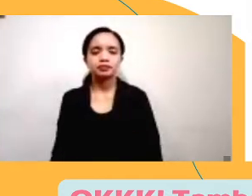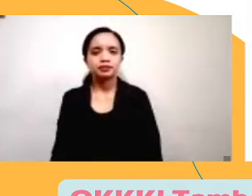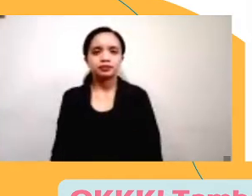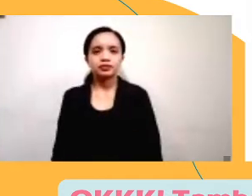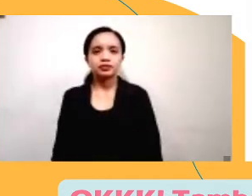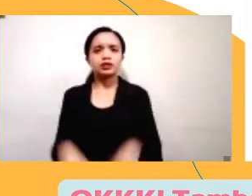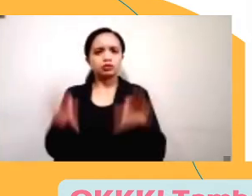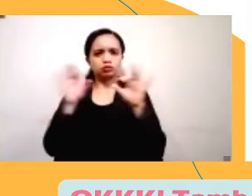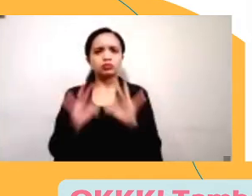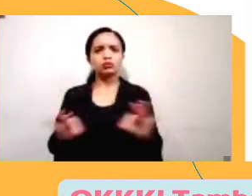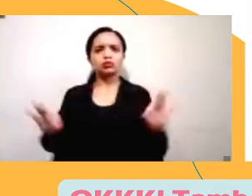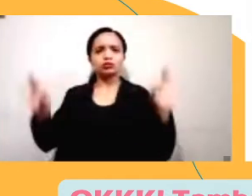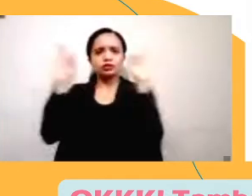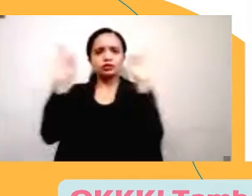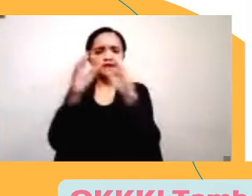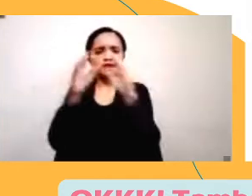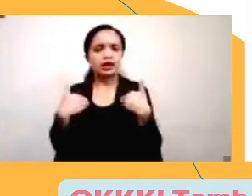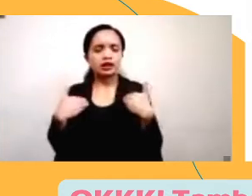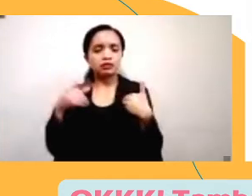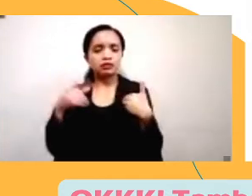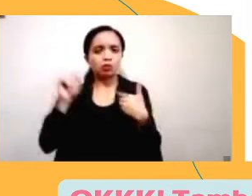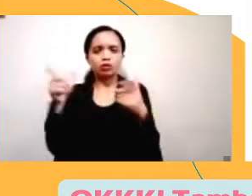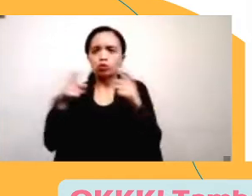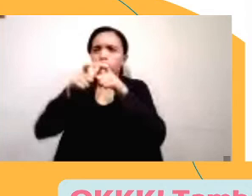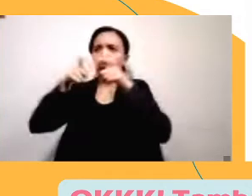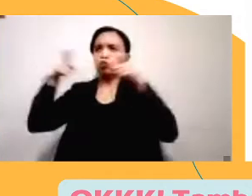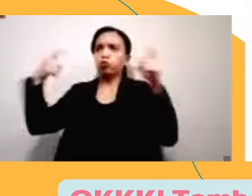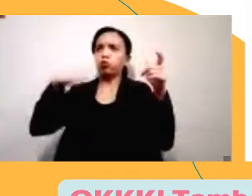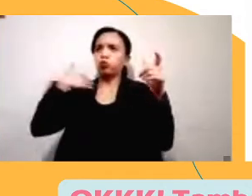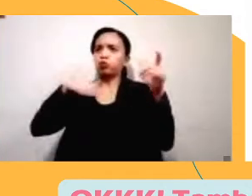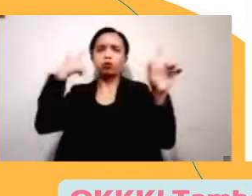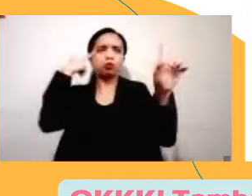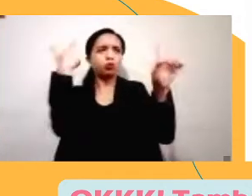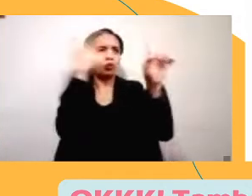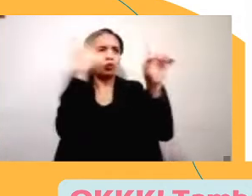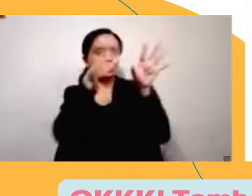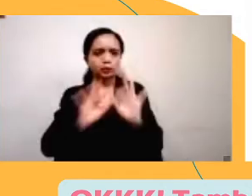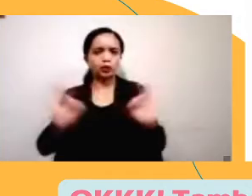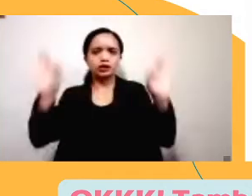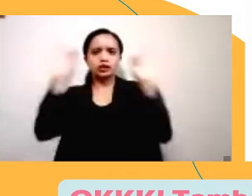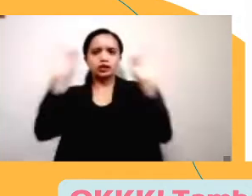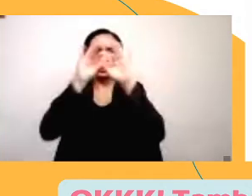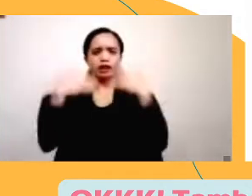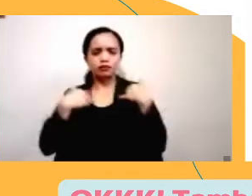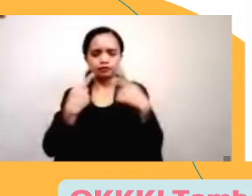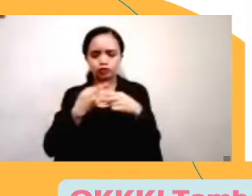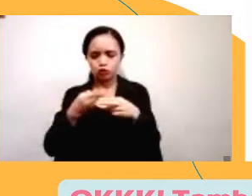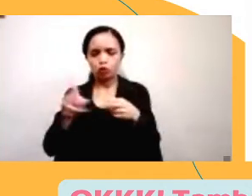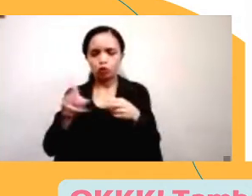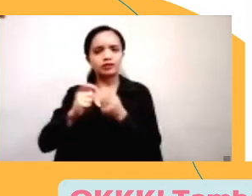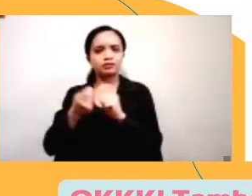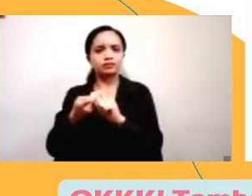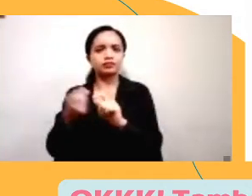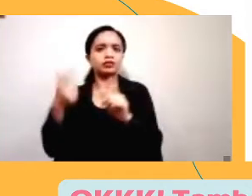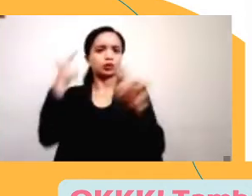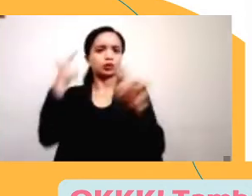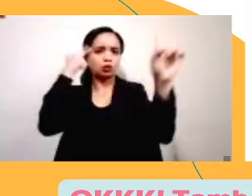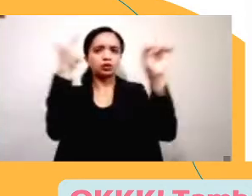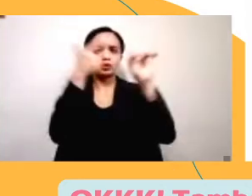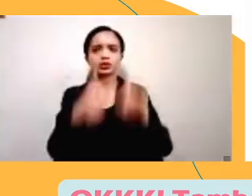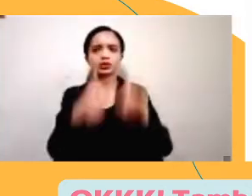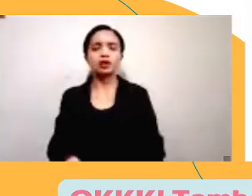kahalagahan ng meron tayong big goals, kahalagahan ng meron tayong short-term goals para sa pag-abot